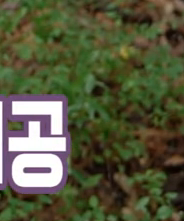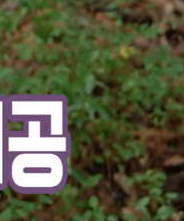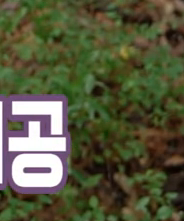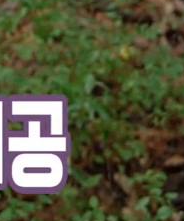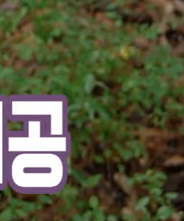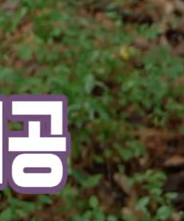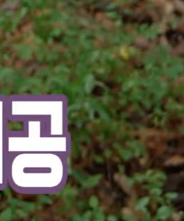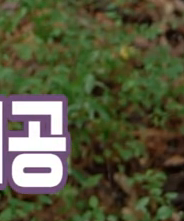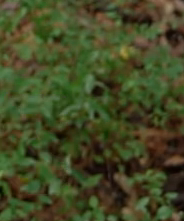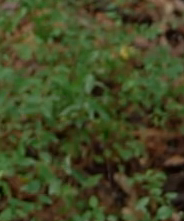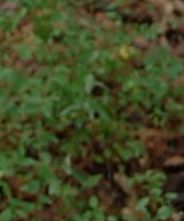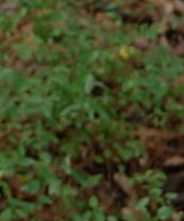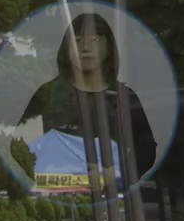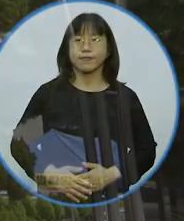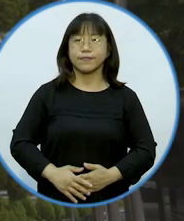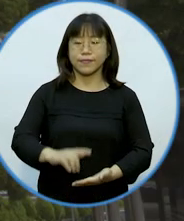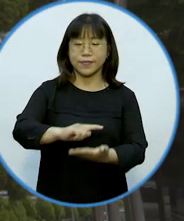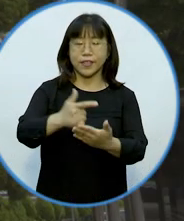지원을 제공합니다.